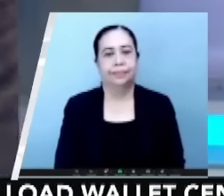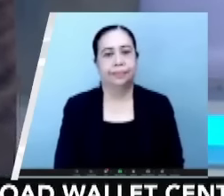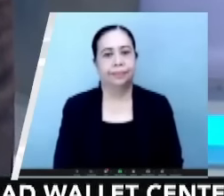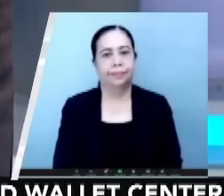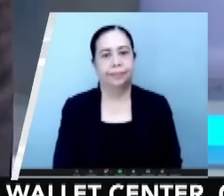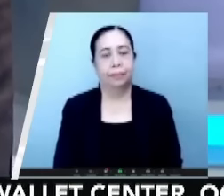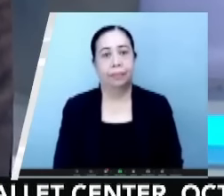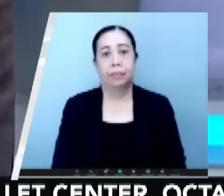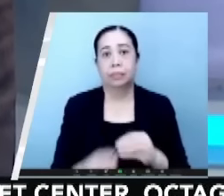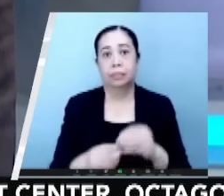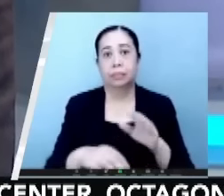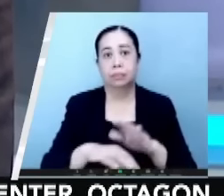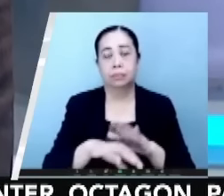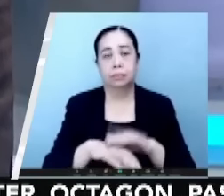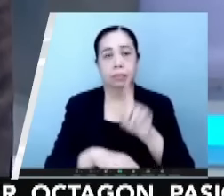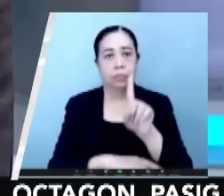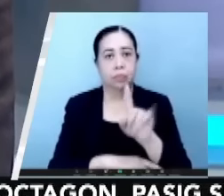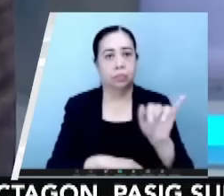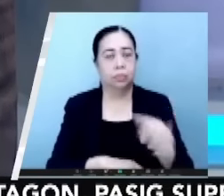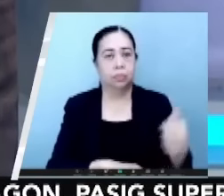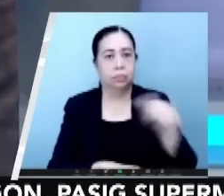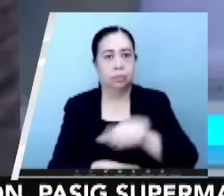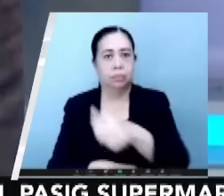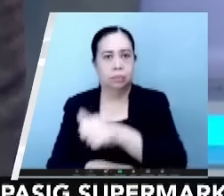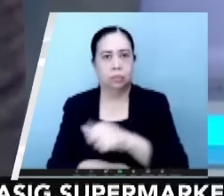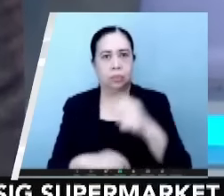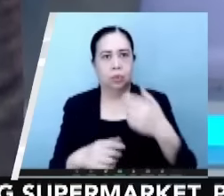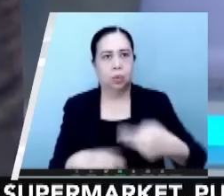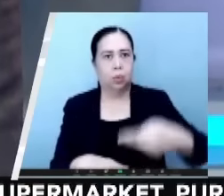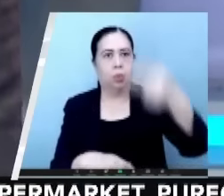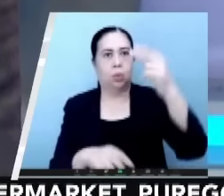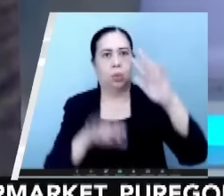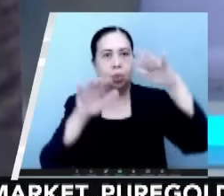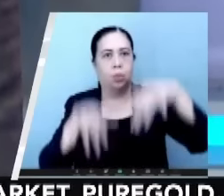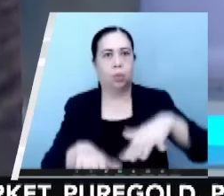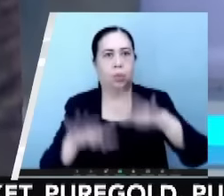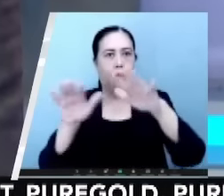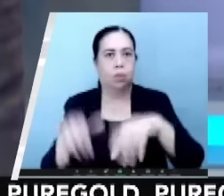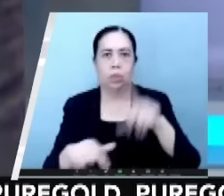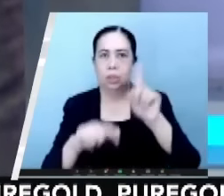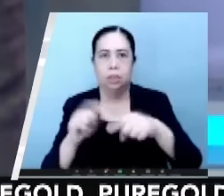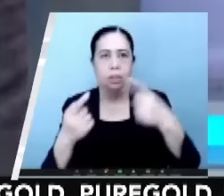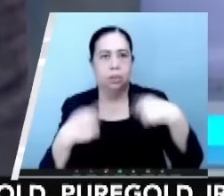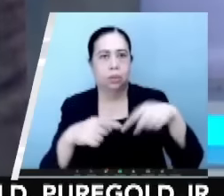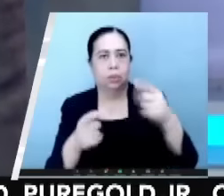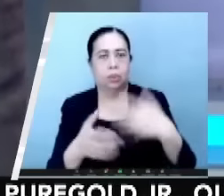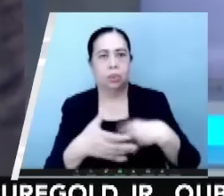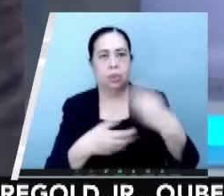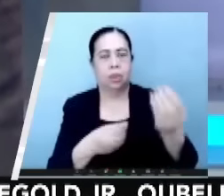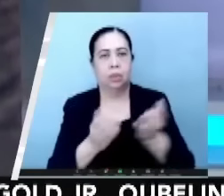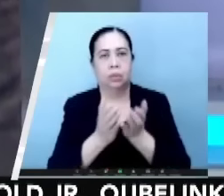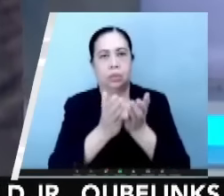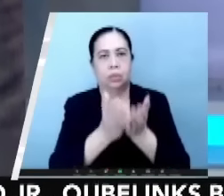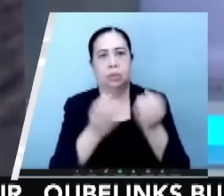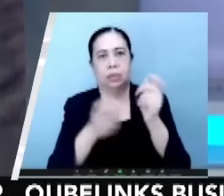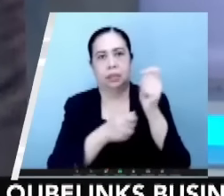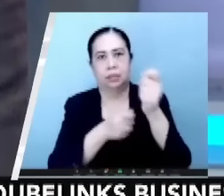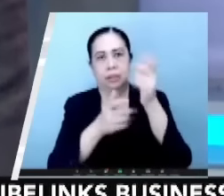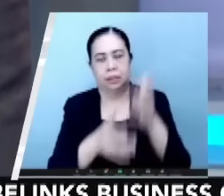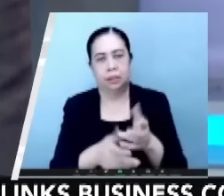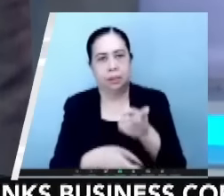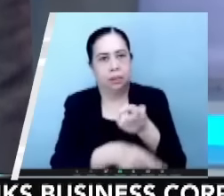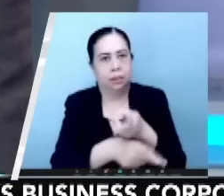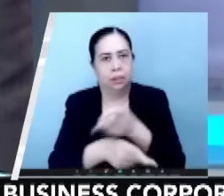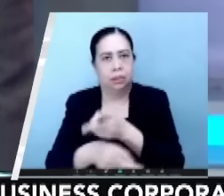Signal number one rin sa Aurora at matataas pa ang mga alon kaya hindi makapalaot ang maraming mangisda. Bantay sarado rin ang mga